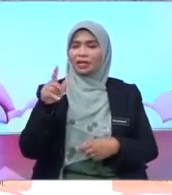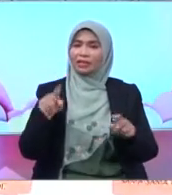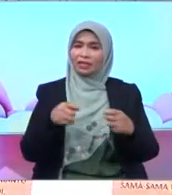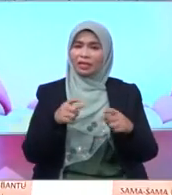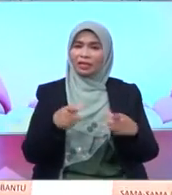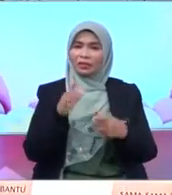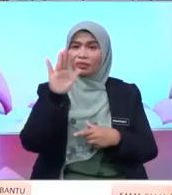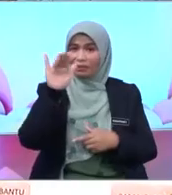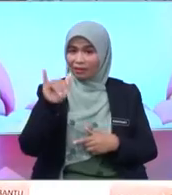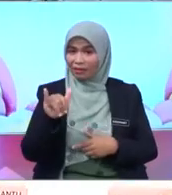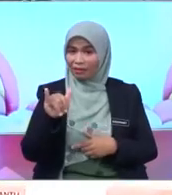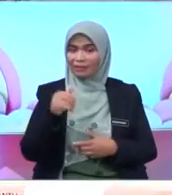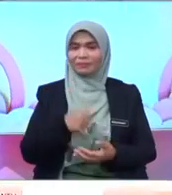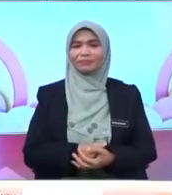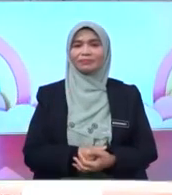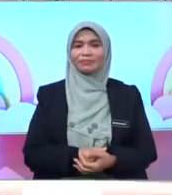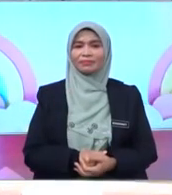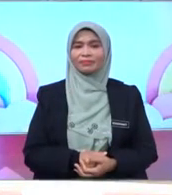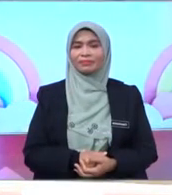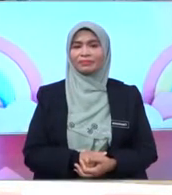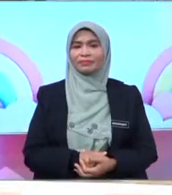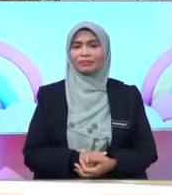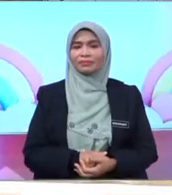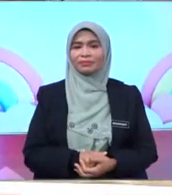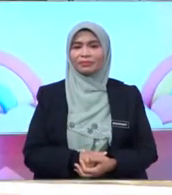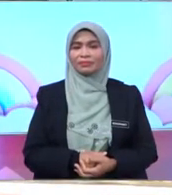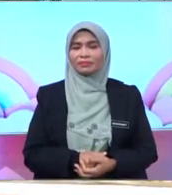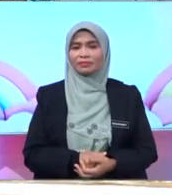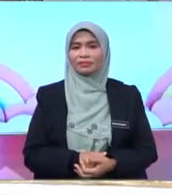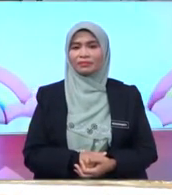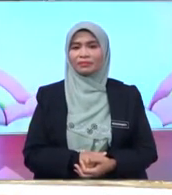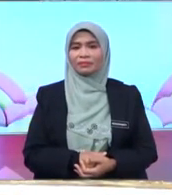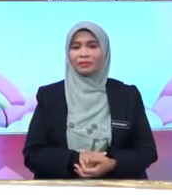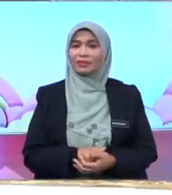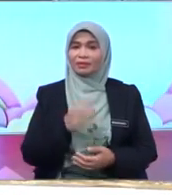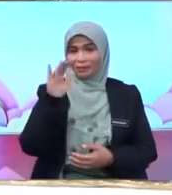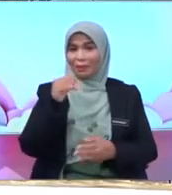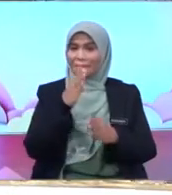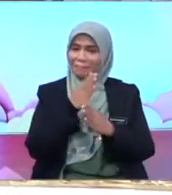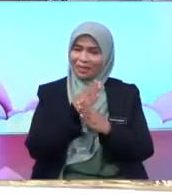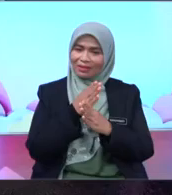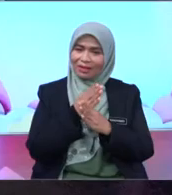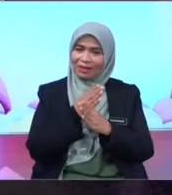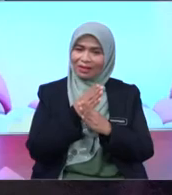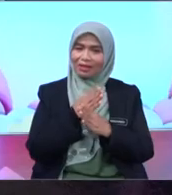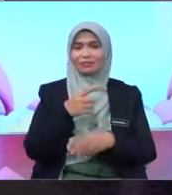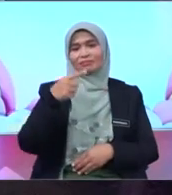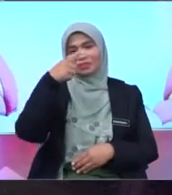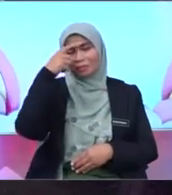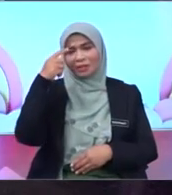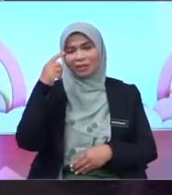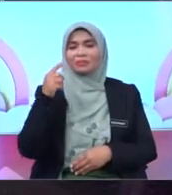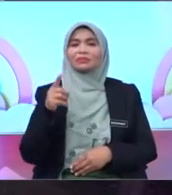tingkah laku ya oke tindakan Ahmad merupakan tingkah laku yang benar ya betul Mira